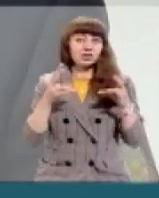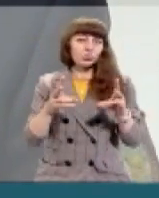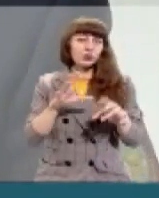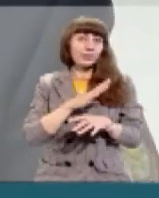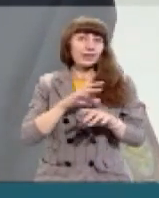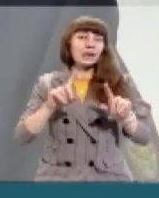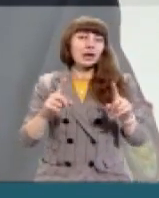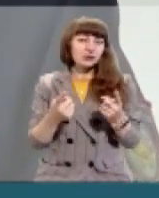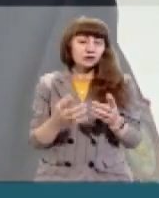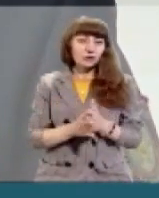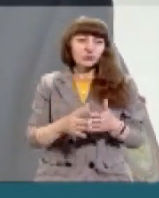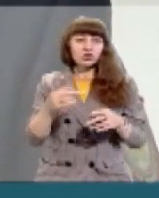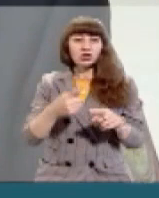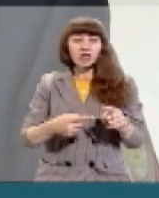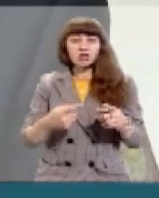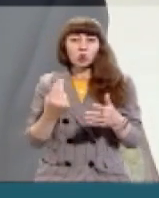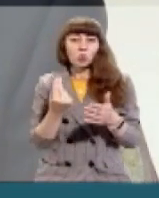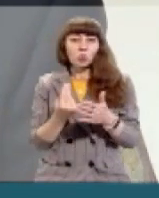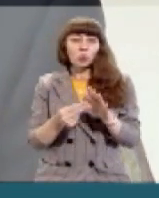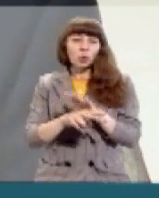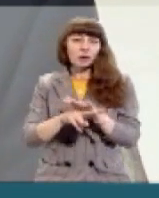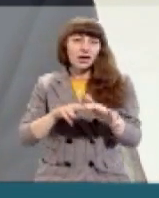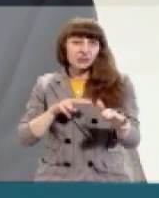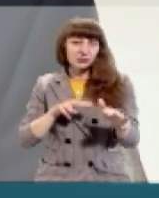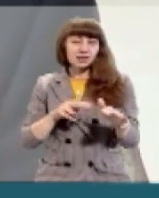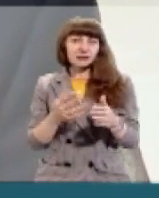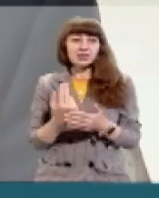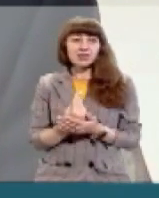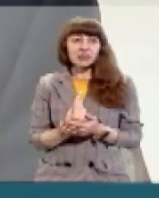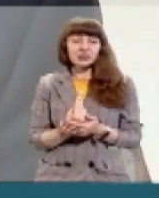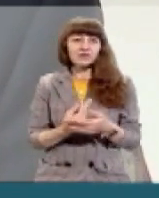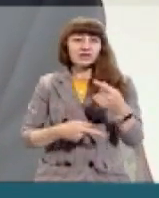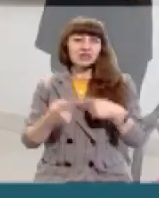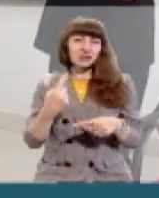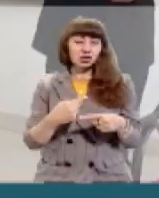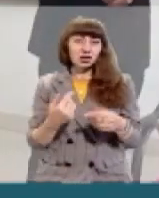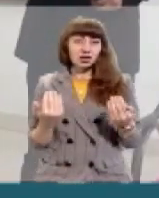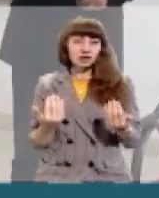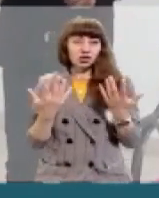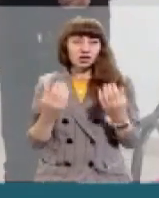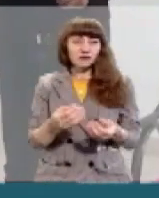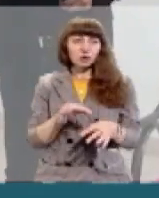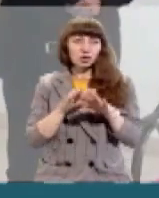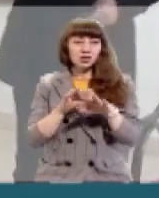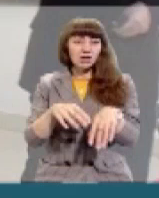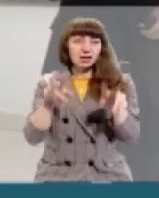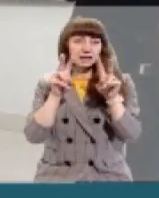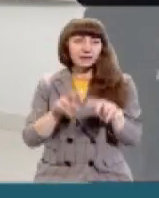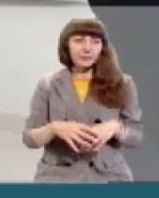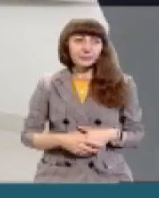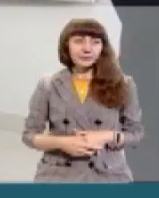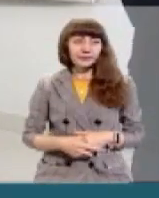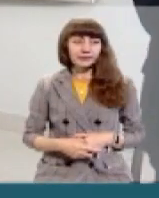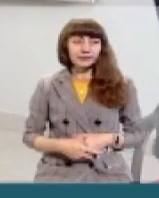құрықталды. Ұрланған қаржының бір бөлігі қайтарылды. Қазіргі күні тергеп-тексеру жұмыстары жүргізілуде. Сондай-ақ сайттарға өтініш